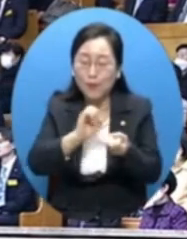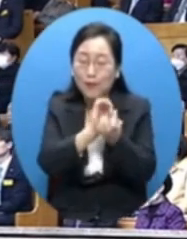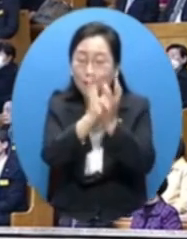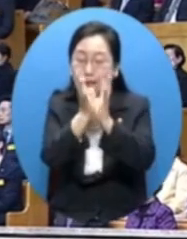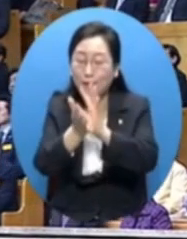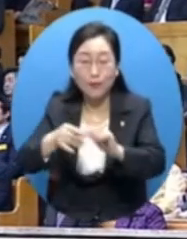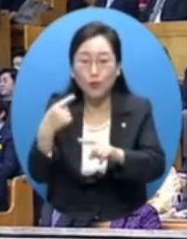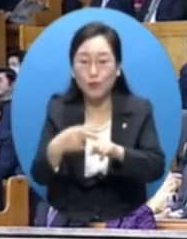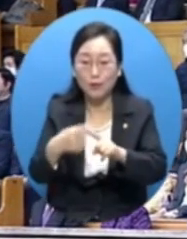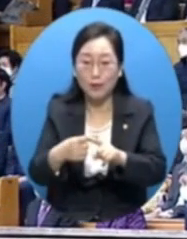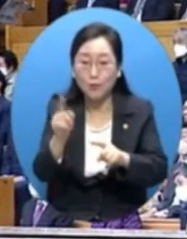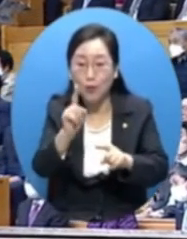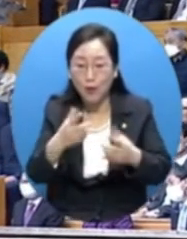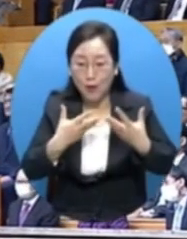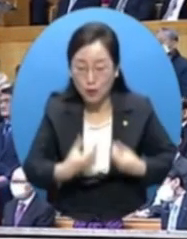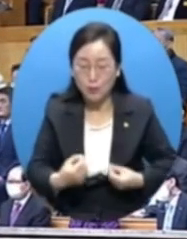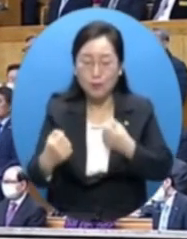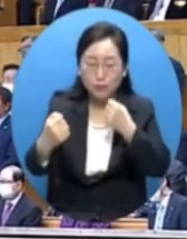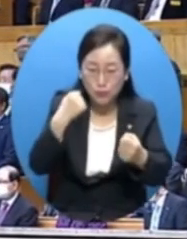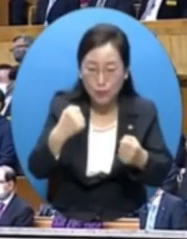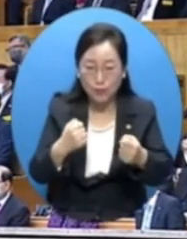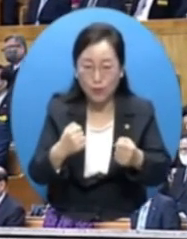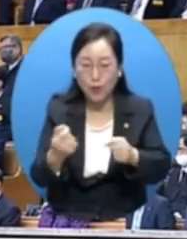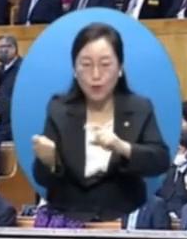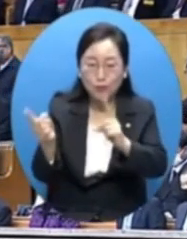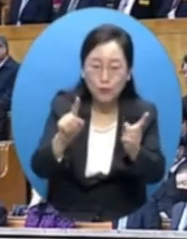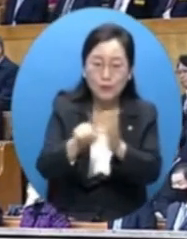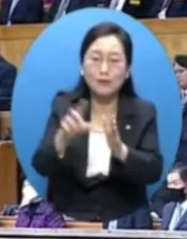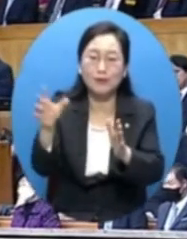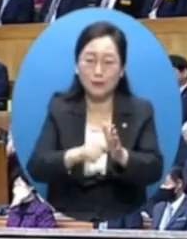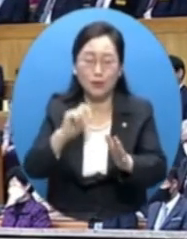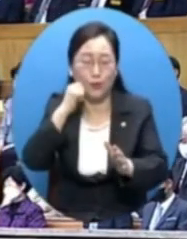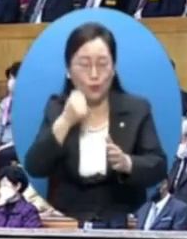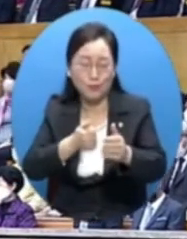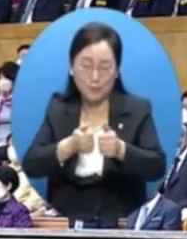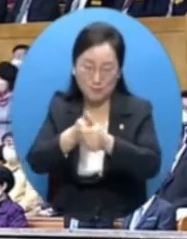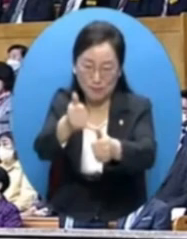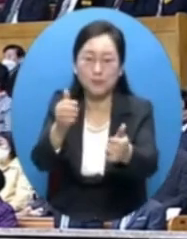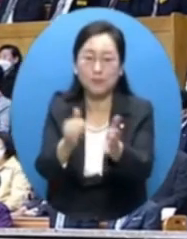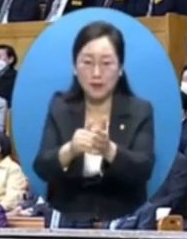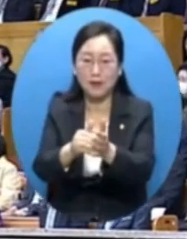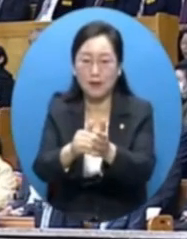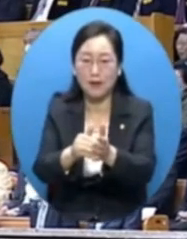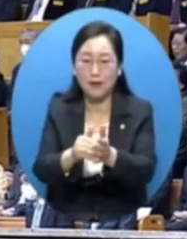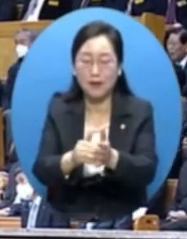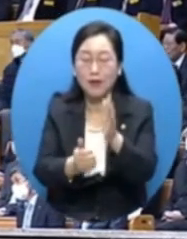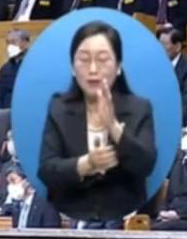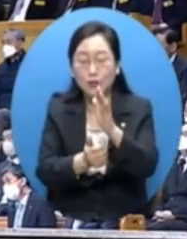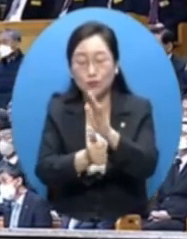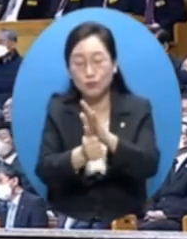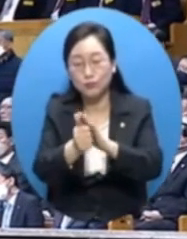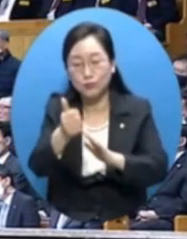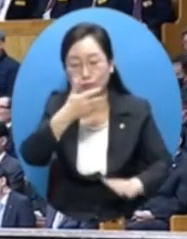부활의 신앙으로 모든 어려움을 이겨냈습니다. 그렇게 꿈과 희망을 가지고